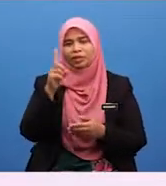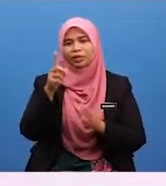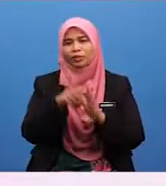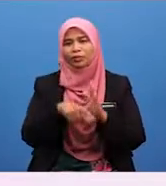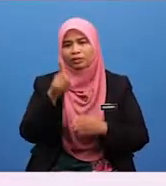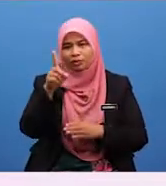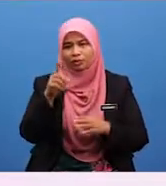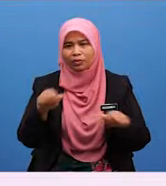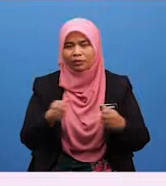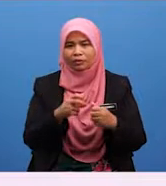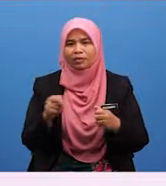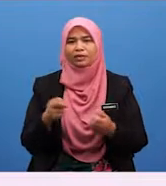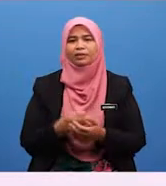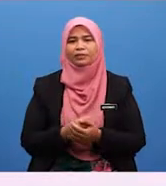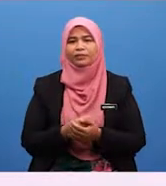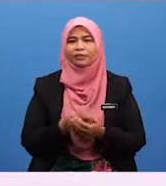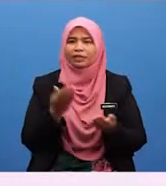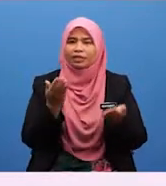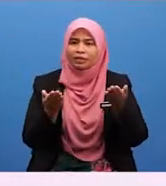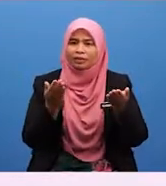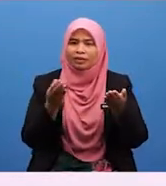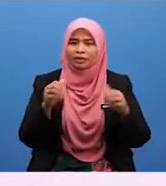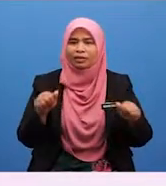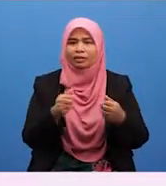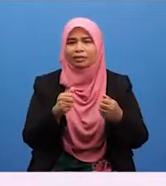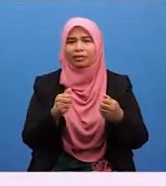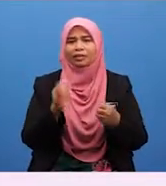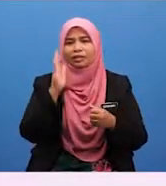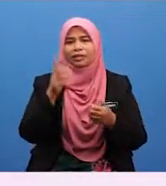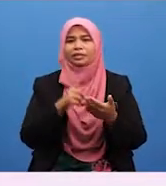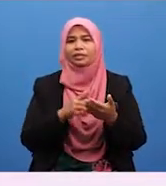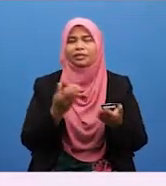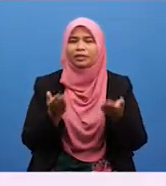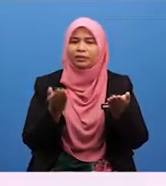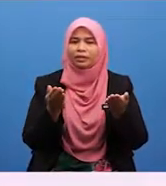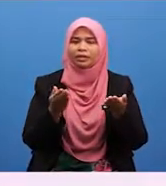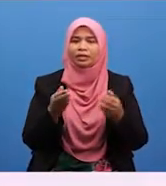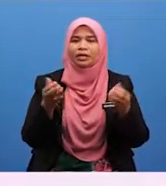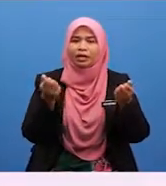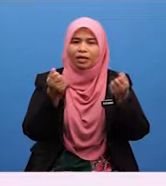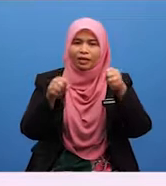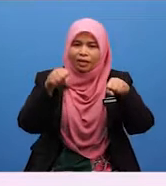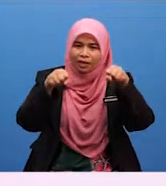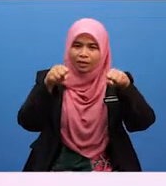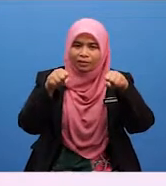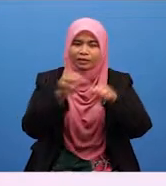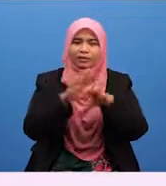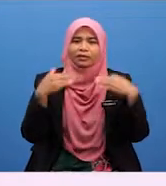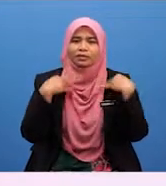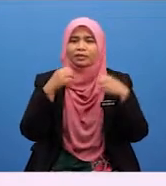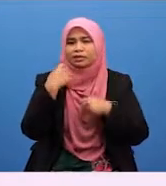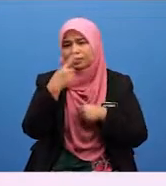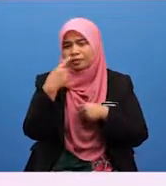amal. Timbangan amal dijalankan secara seadil-adilnya. Tidak ada sesiapa yang boleh lari